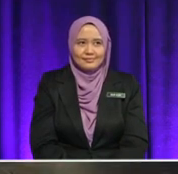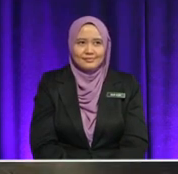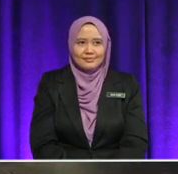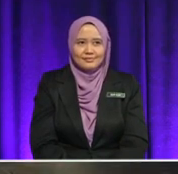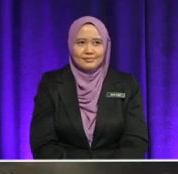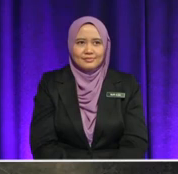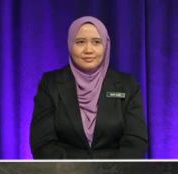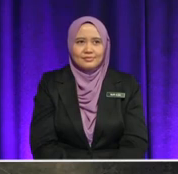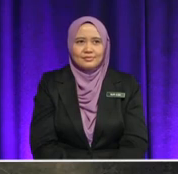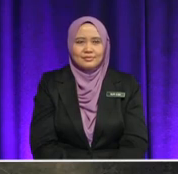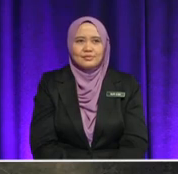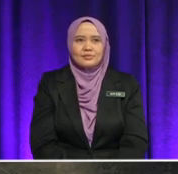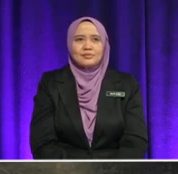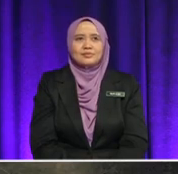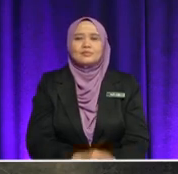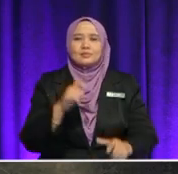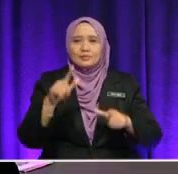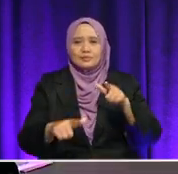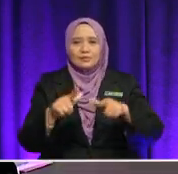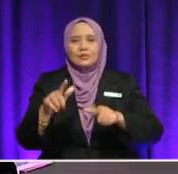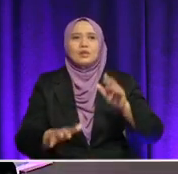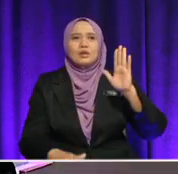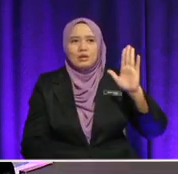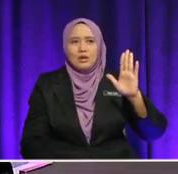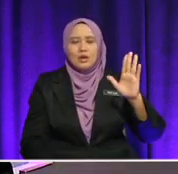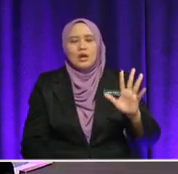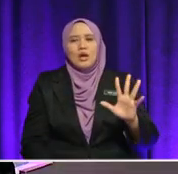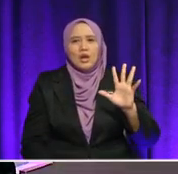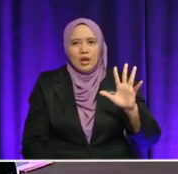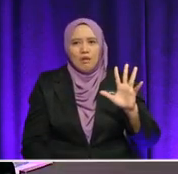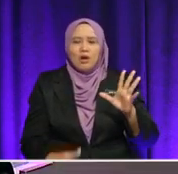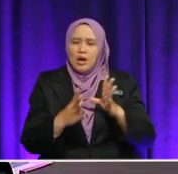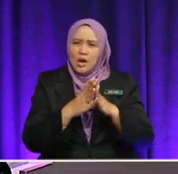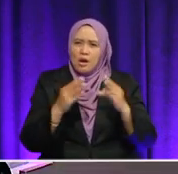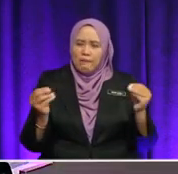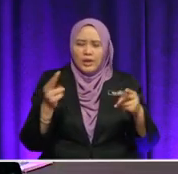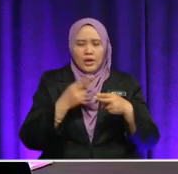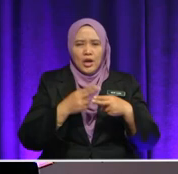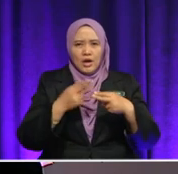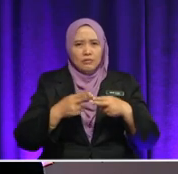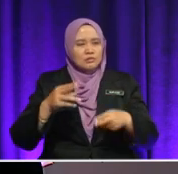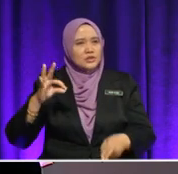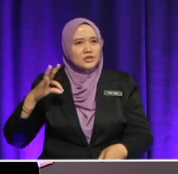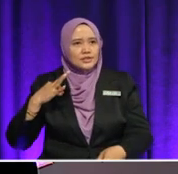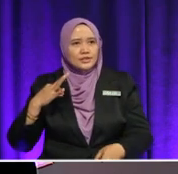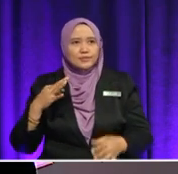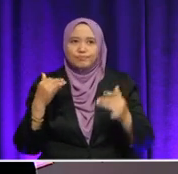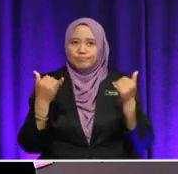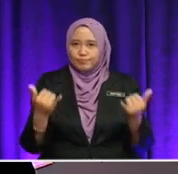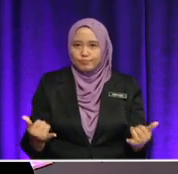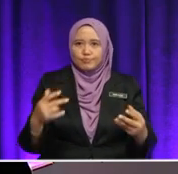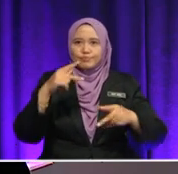langkah kelima apabila sudah melalui penamaan calon maka Berjalanlah proses camping